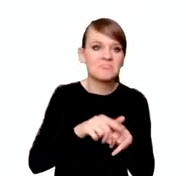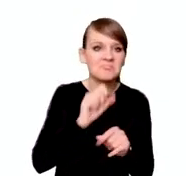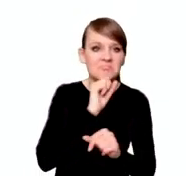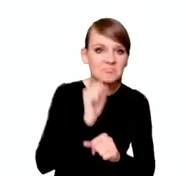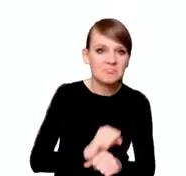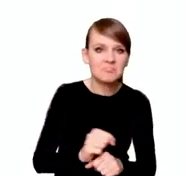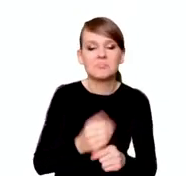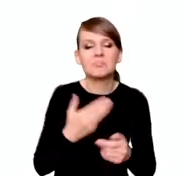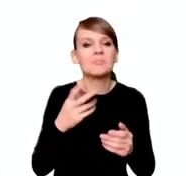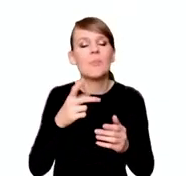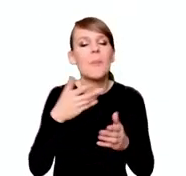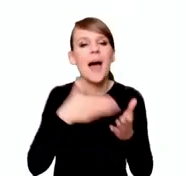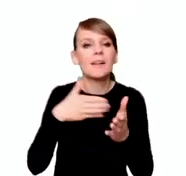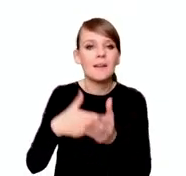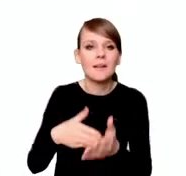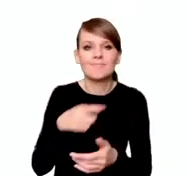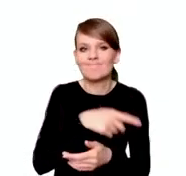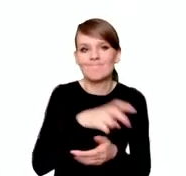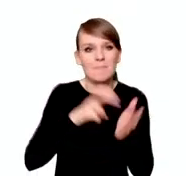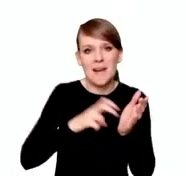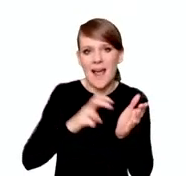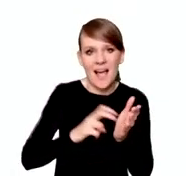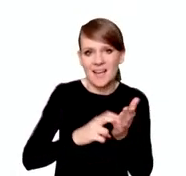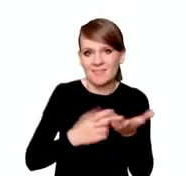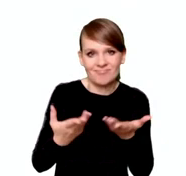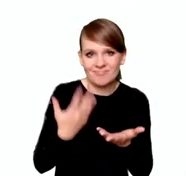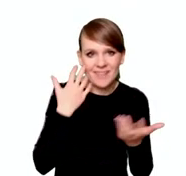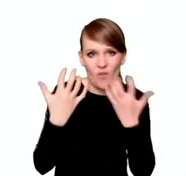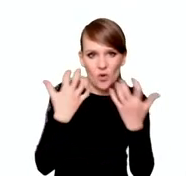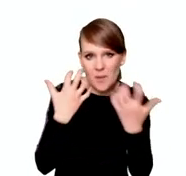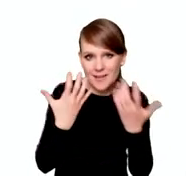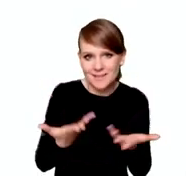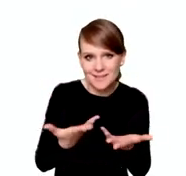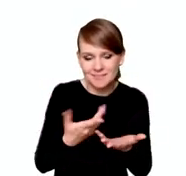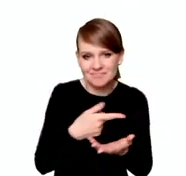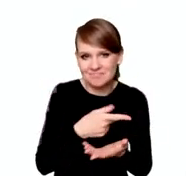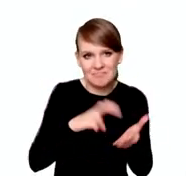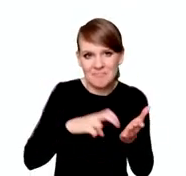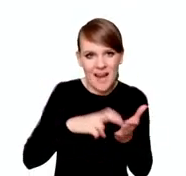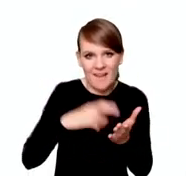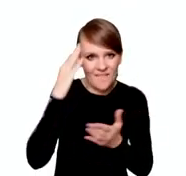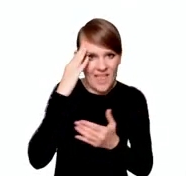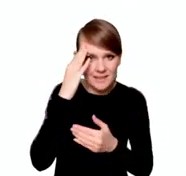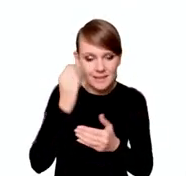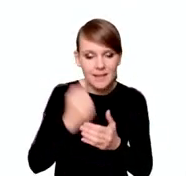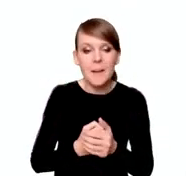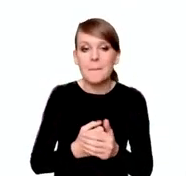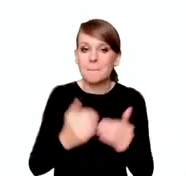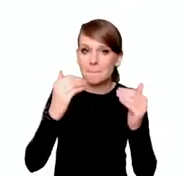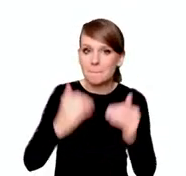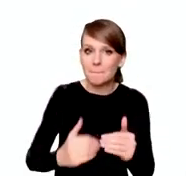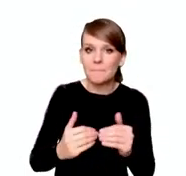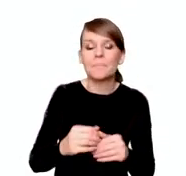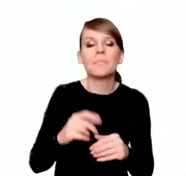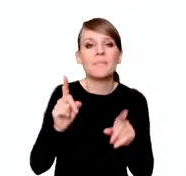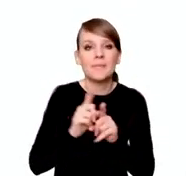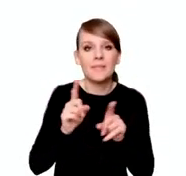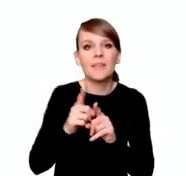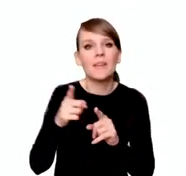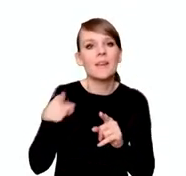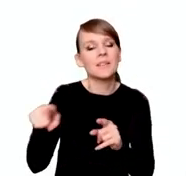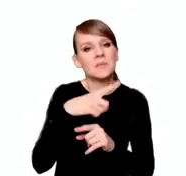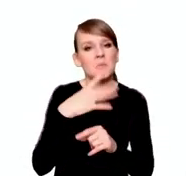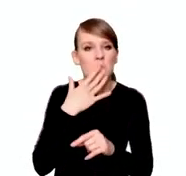niewystarczająca wiedza na ten temat. I ostatni wniosek, zdaniem badanych interesariuszy, jedną z korzyści wdrażania